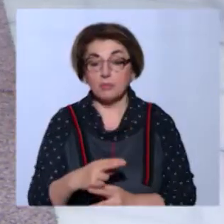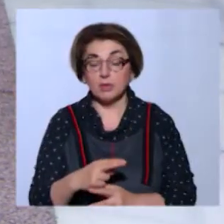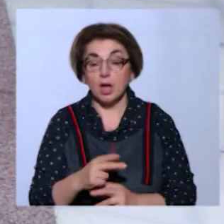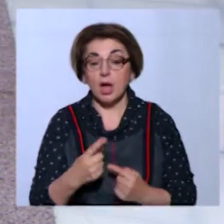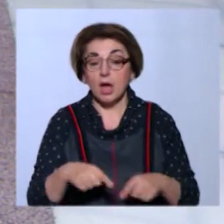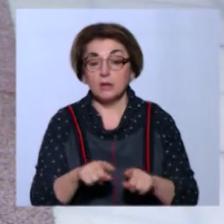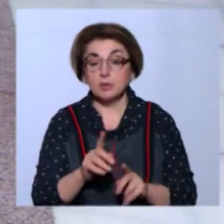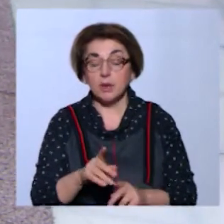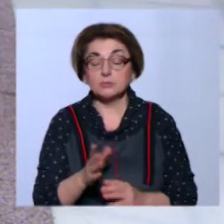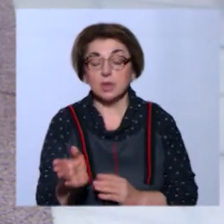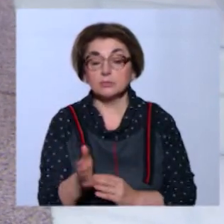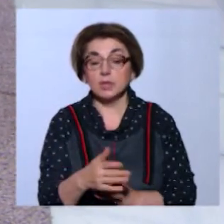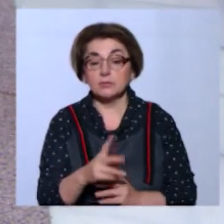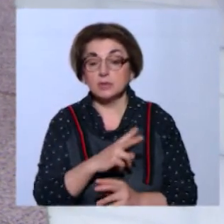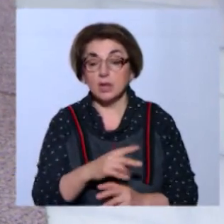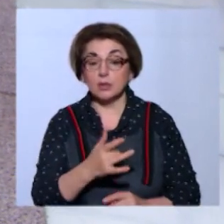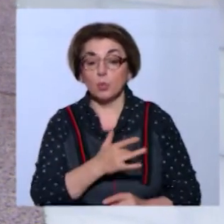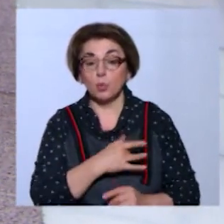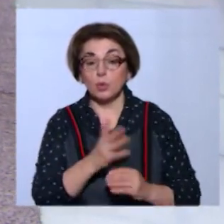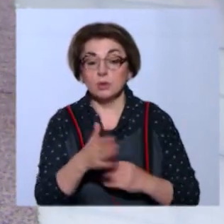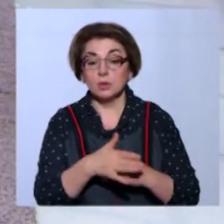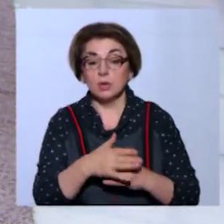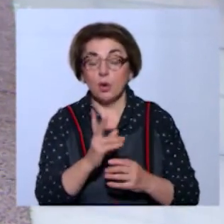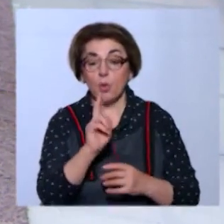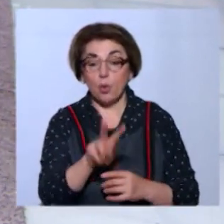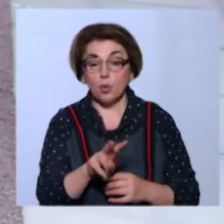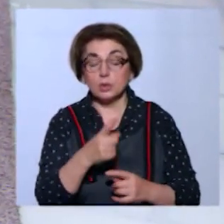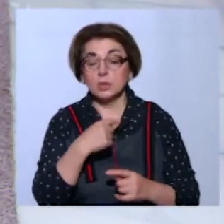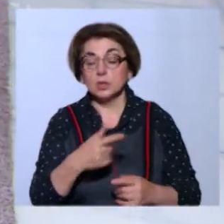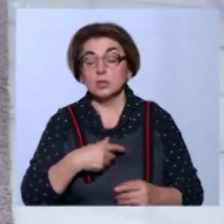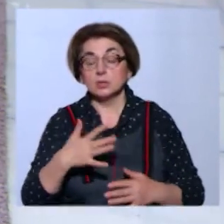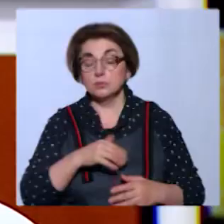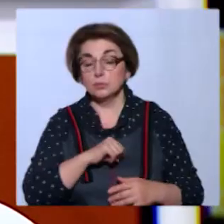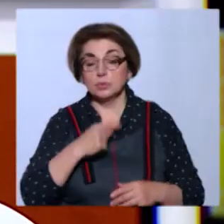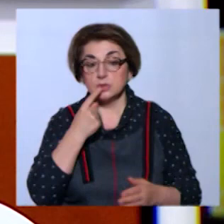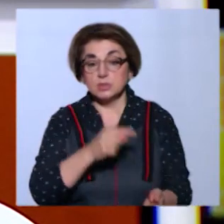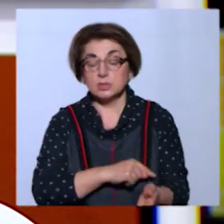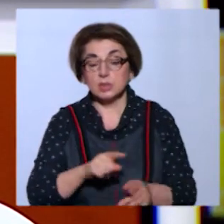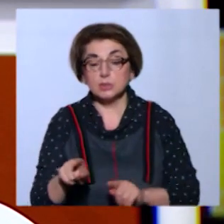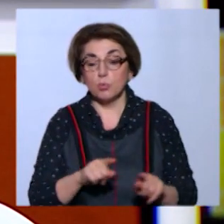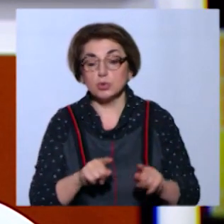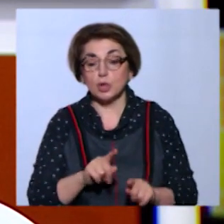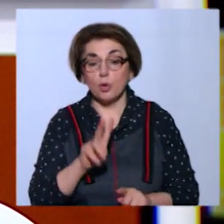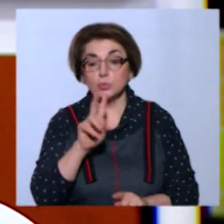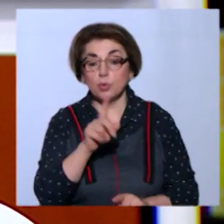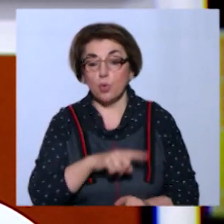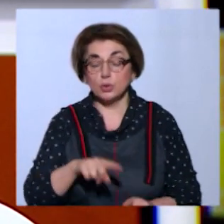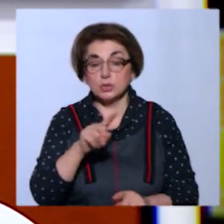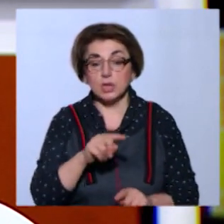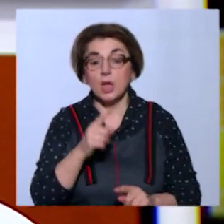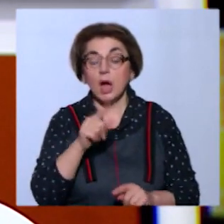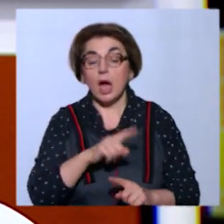თევზს ორსაკნიანი გული, სისხლის მიმოქცევის ერთი წრე, სუნთქავს ლაყუჩებით. და დროთა